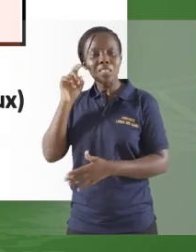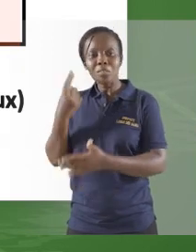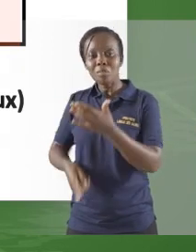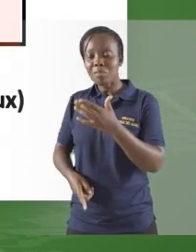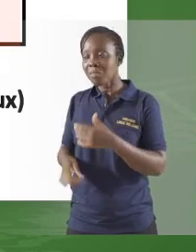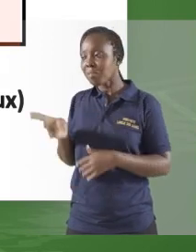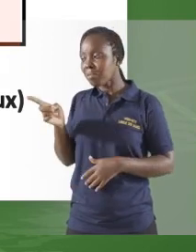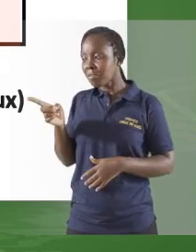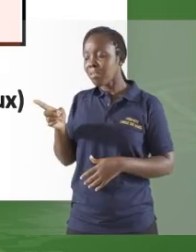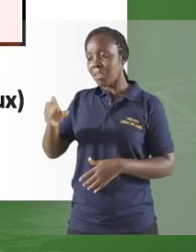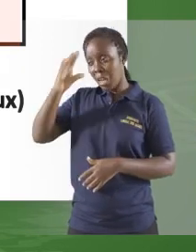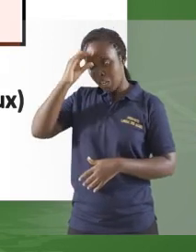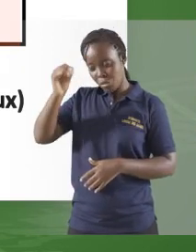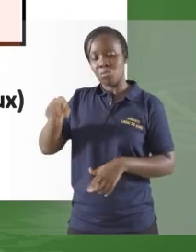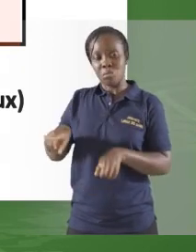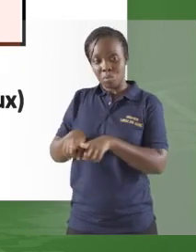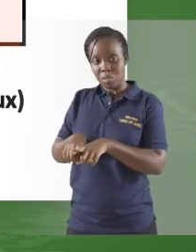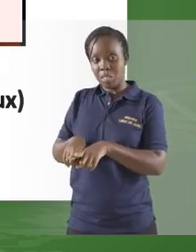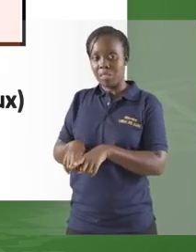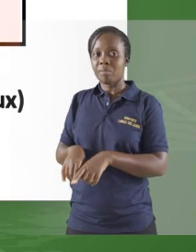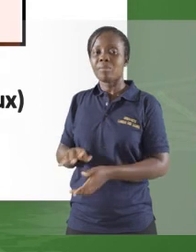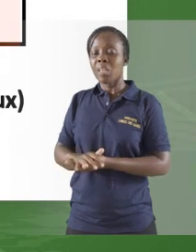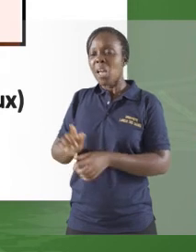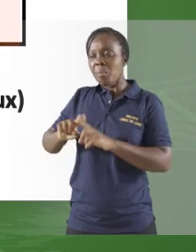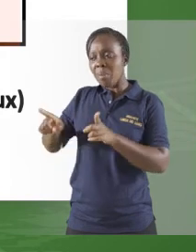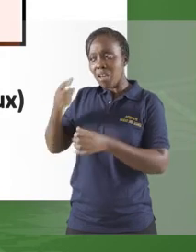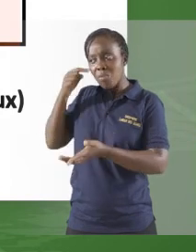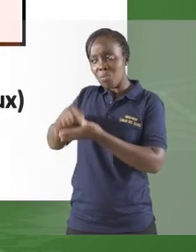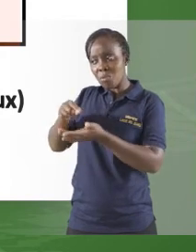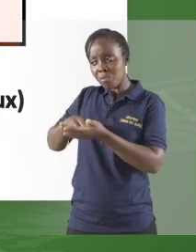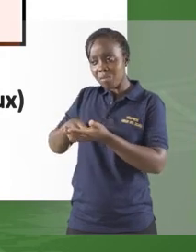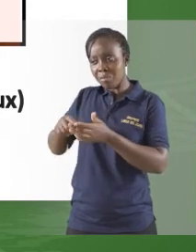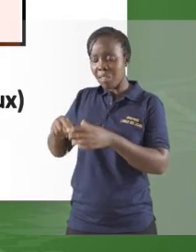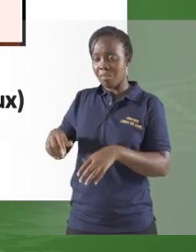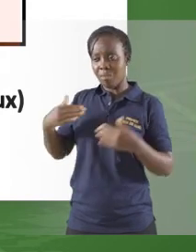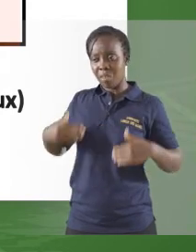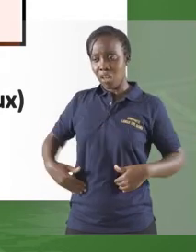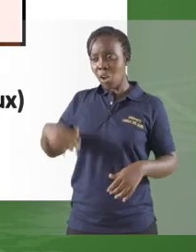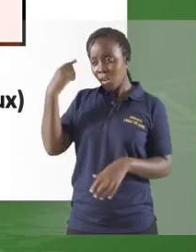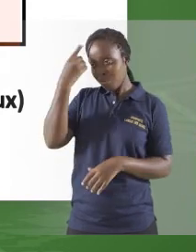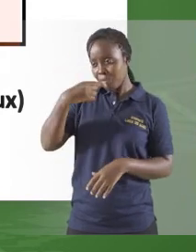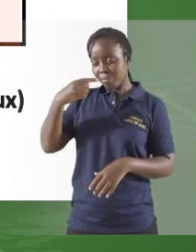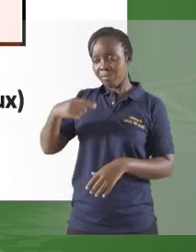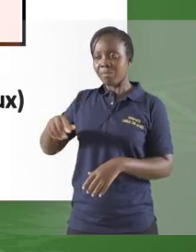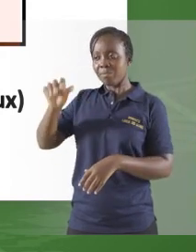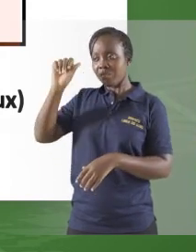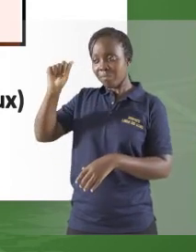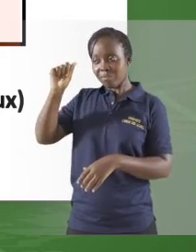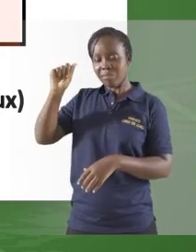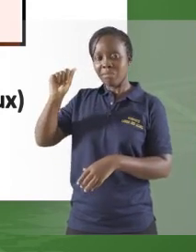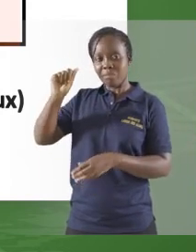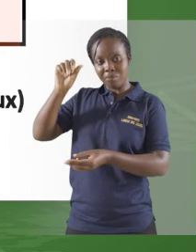est également un homme, mais cette fois-ci, de phénotype petit a.